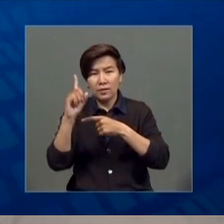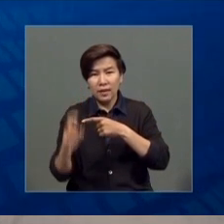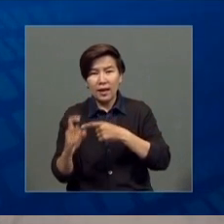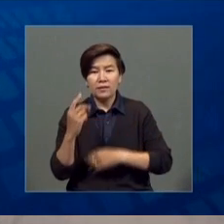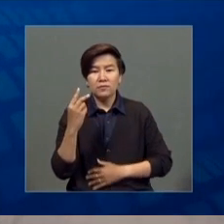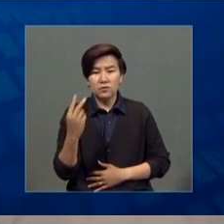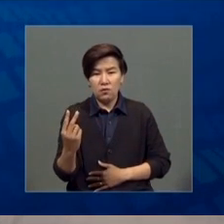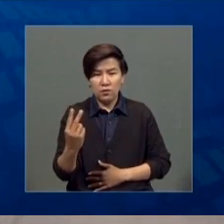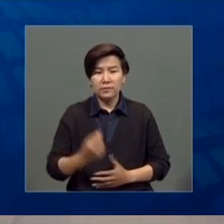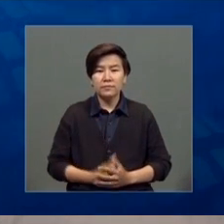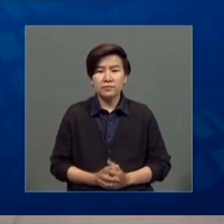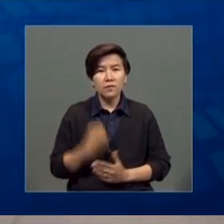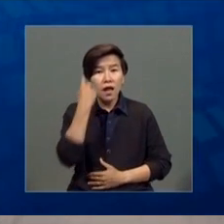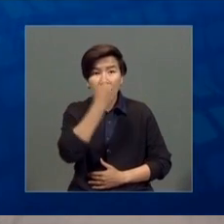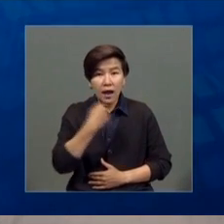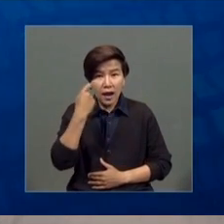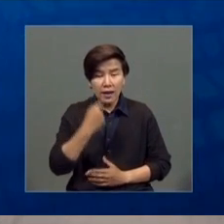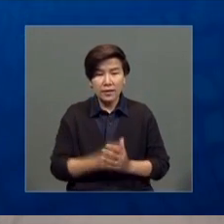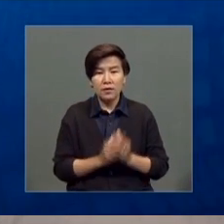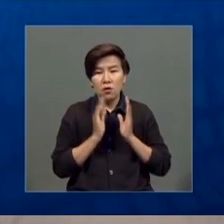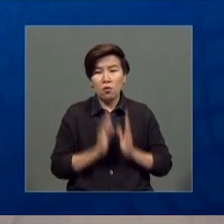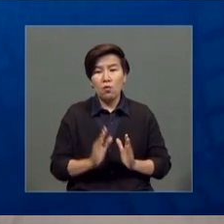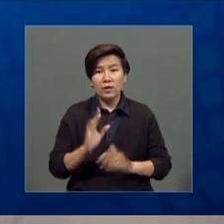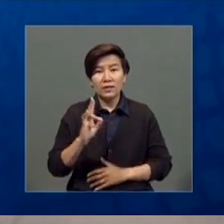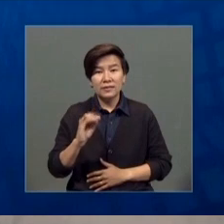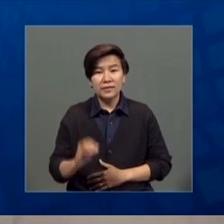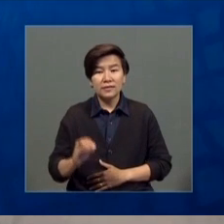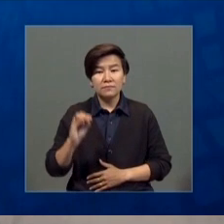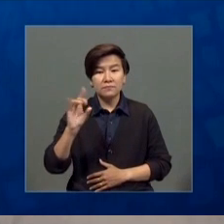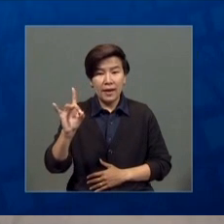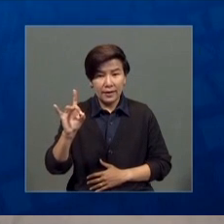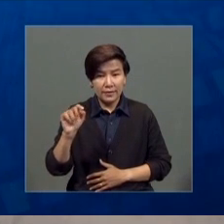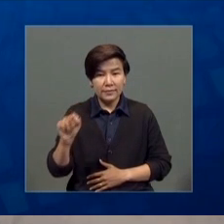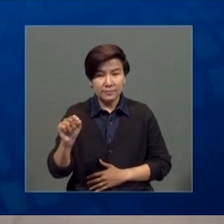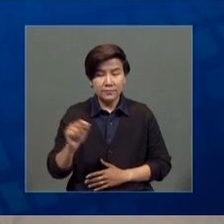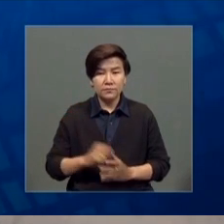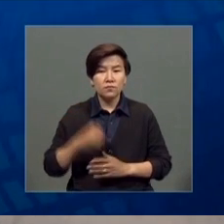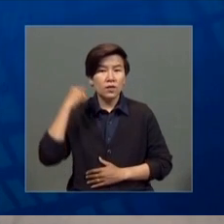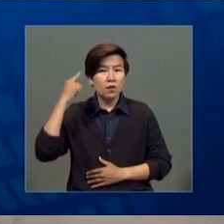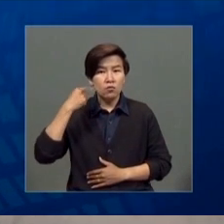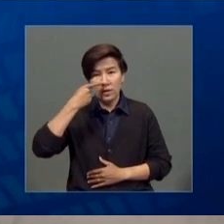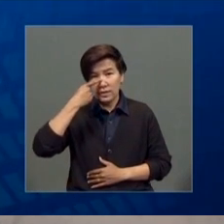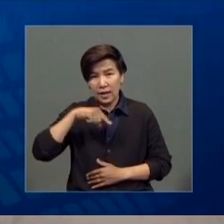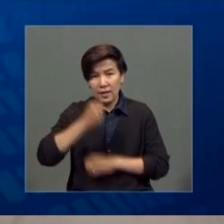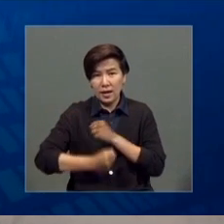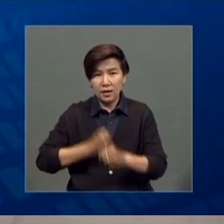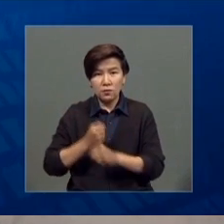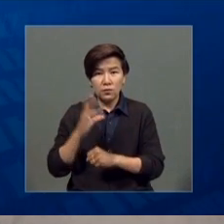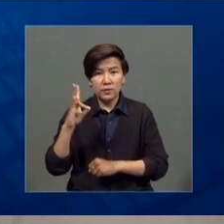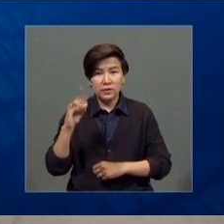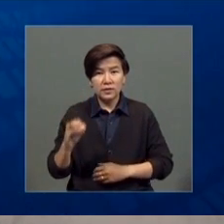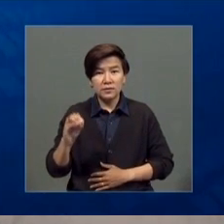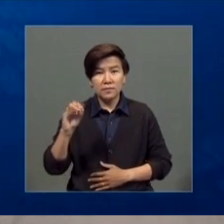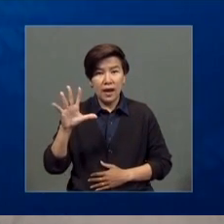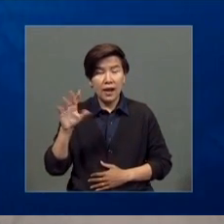สูงนะคะดูแลตัวเองกันดีๆด้วยวันนี้ค่ะคุณหมอออกมาเน้นย้ำเรื่องนี้เราก็ต้องช่วยกันนะและแน่นอนสิ่งที่เ